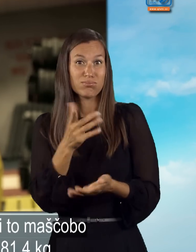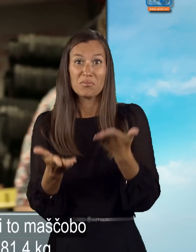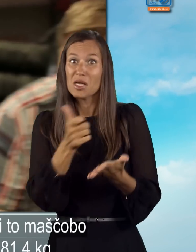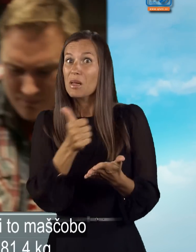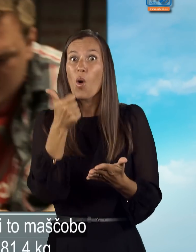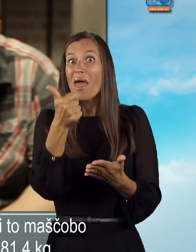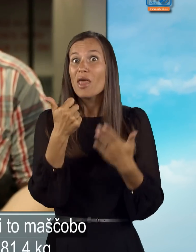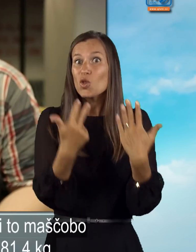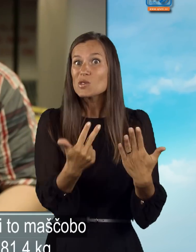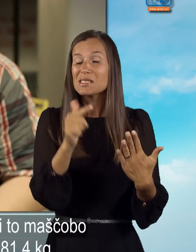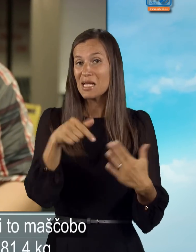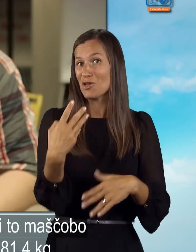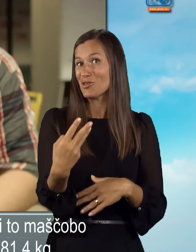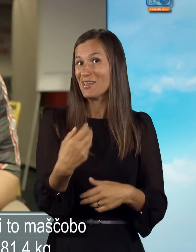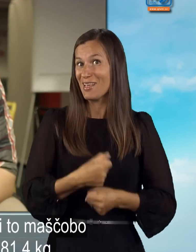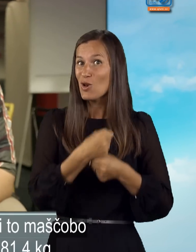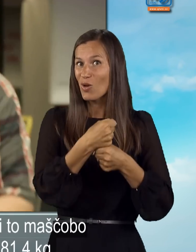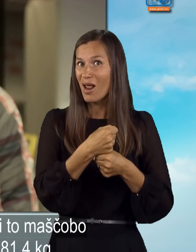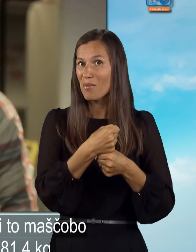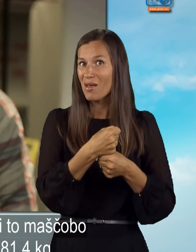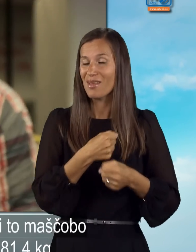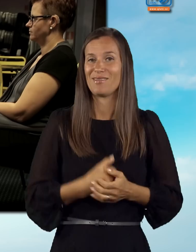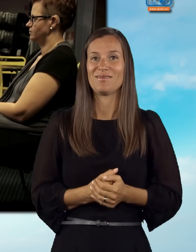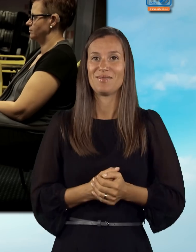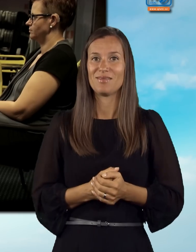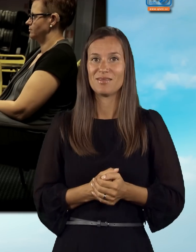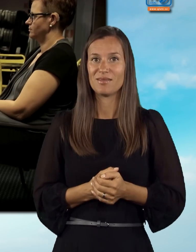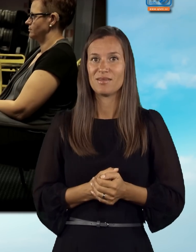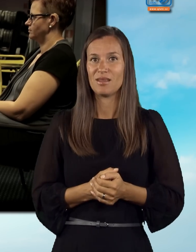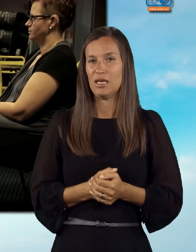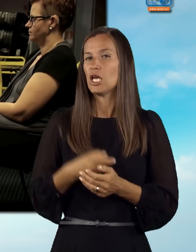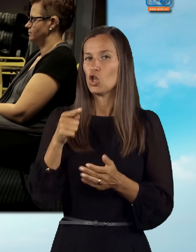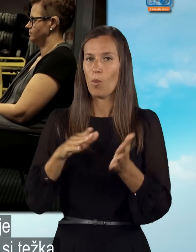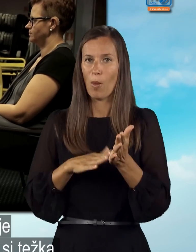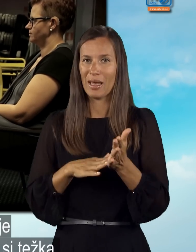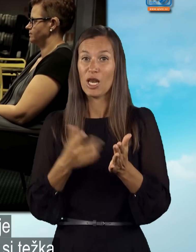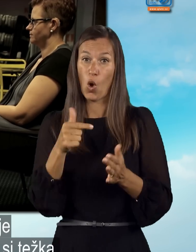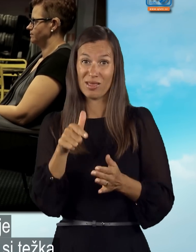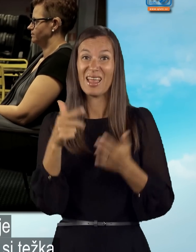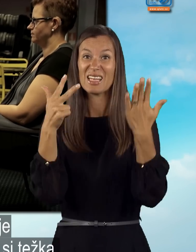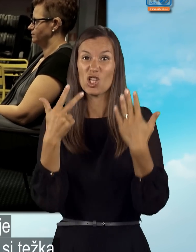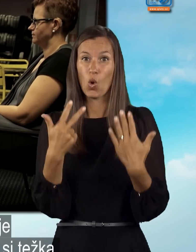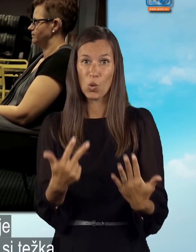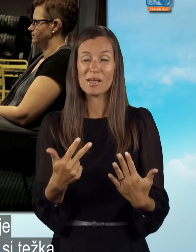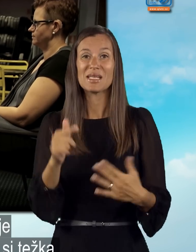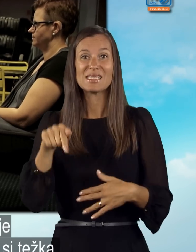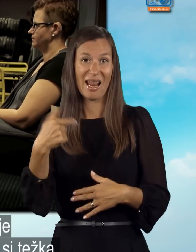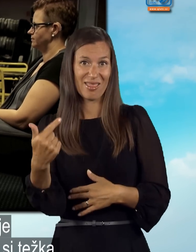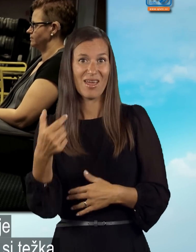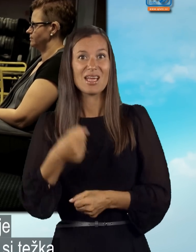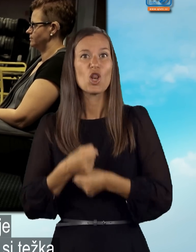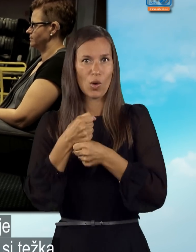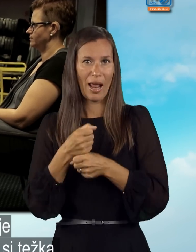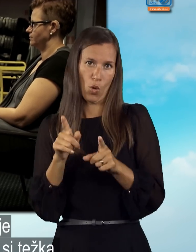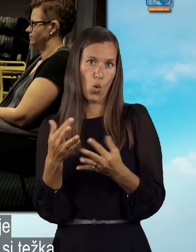bi ti tehtal samo 81,4 kg. Ne? To pomeni, da je od teh